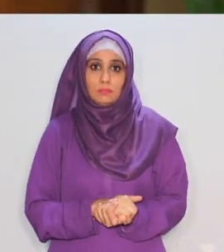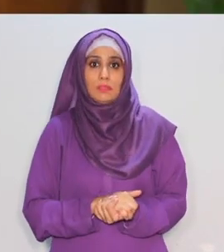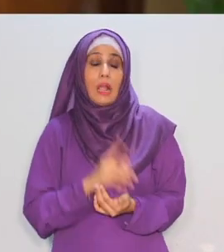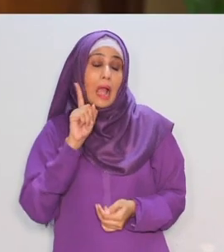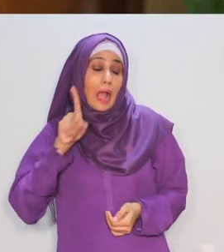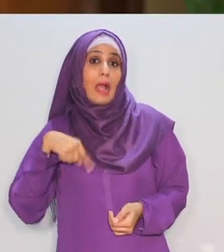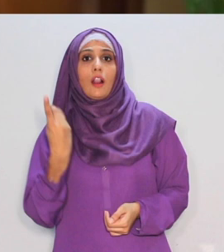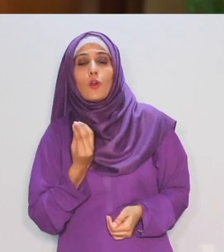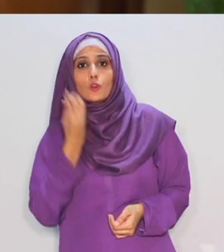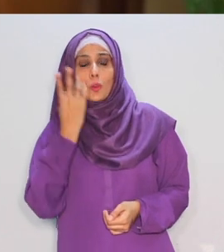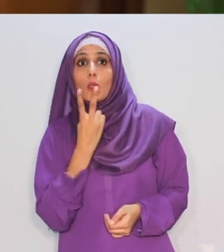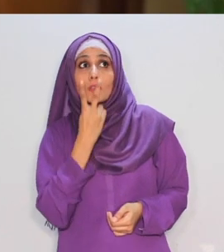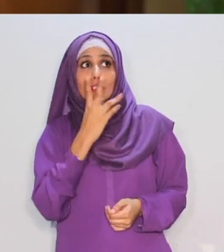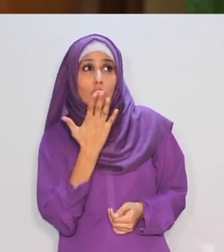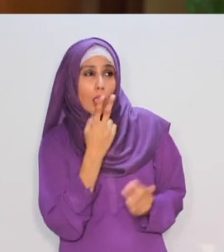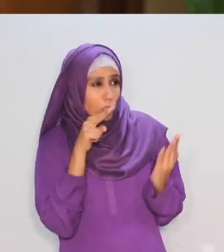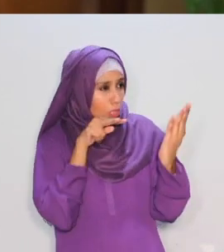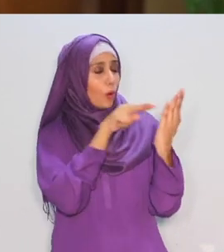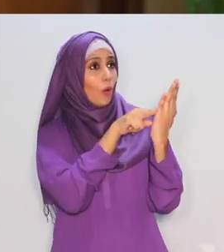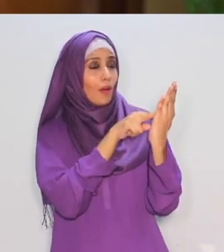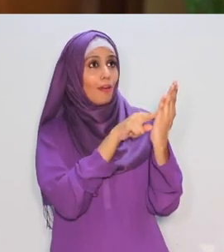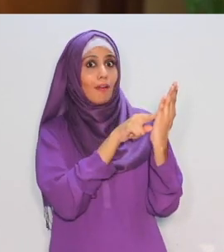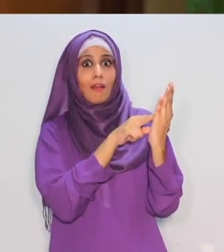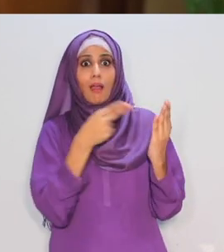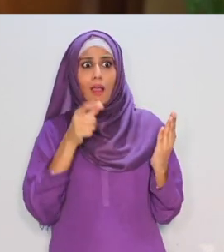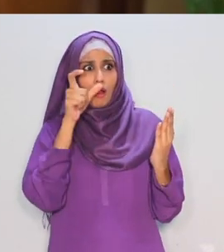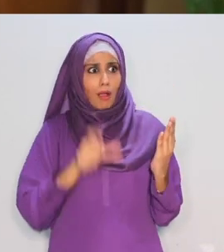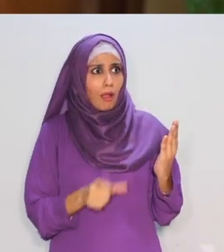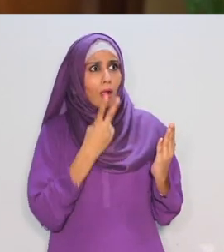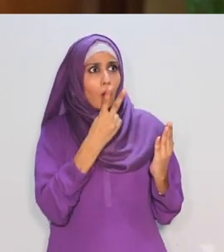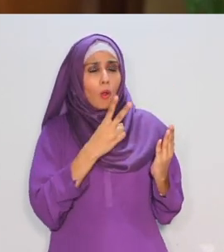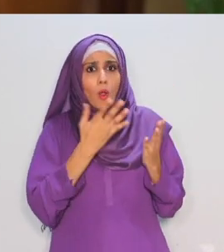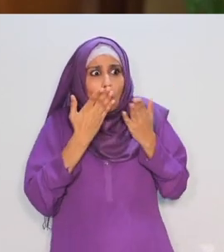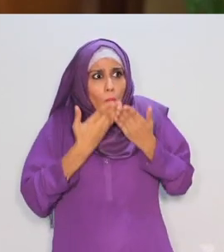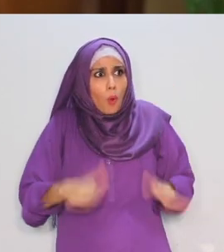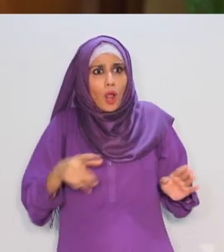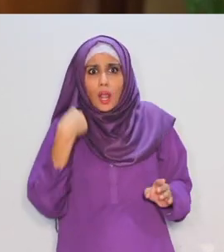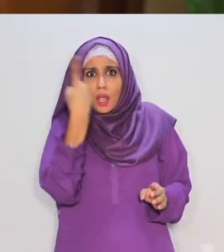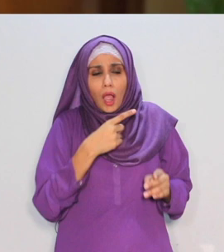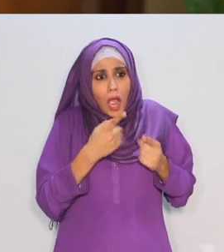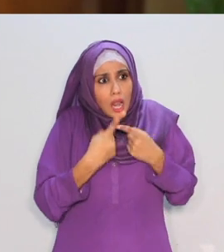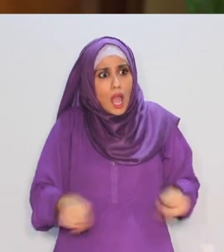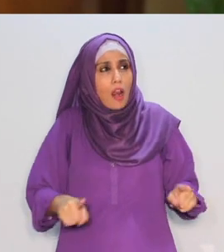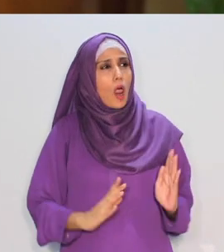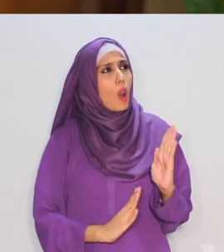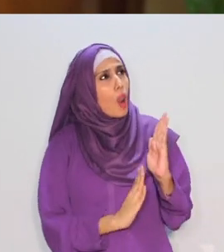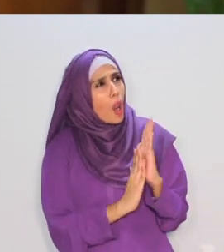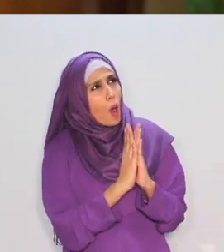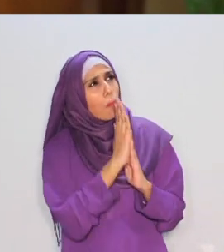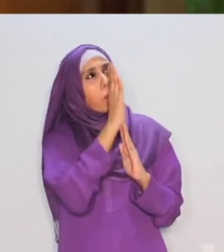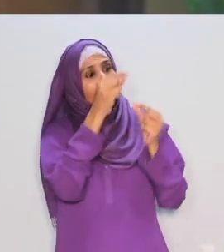अगले दिन उठकर देखा तो हादी लग ही नहीं रहा था, लंबा सा